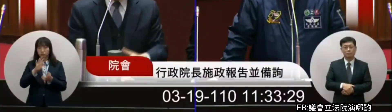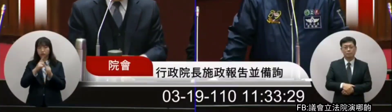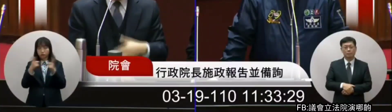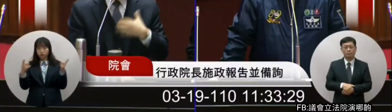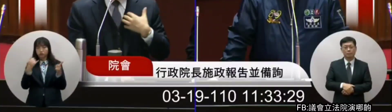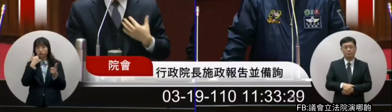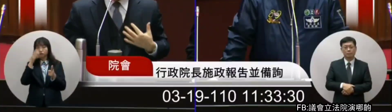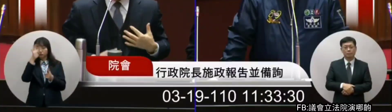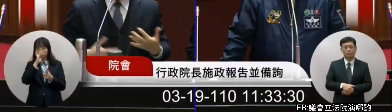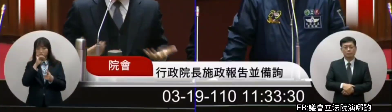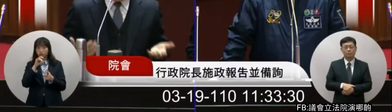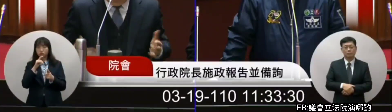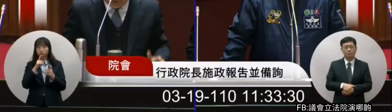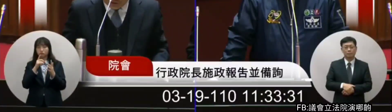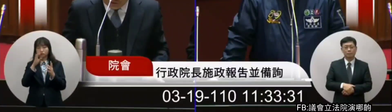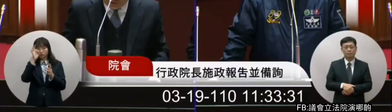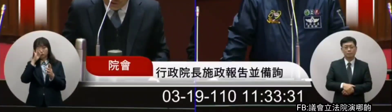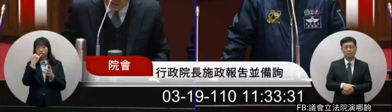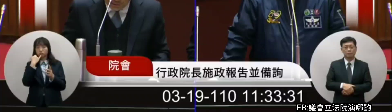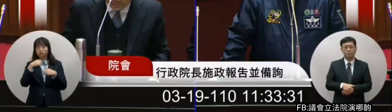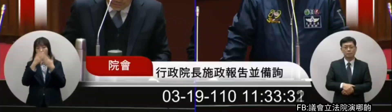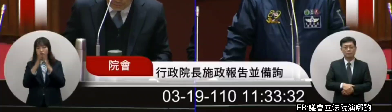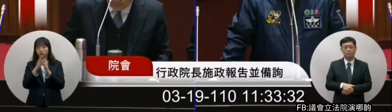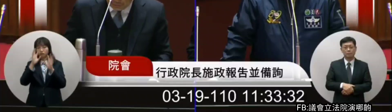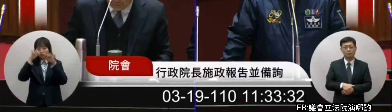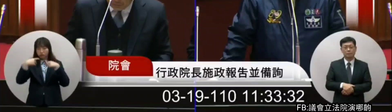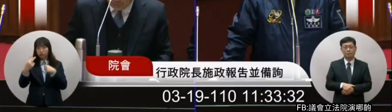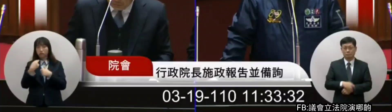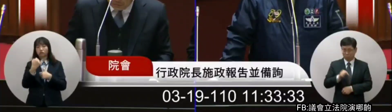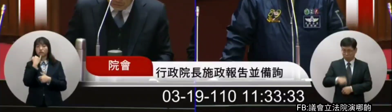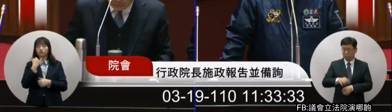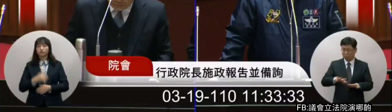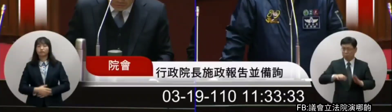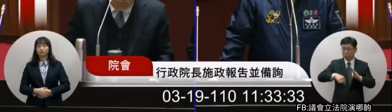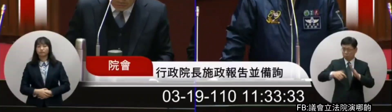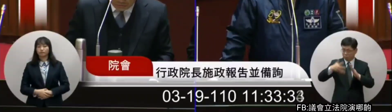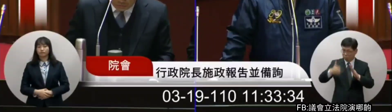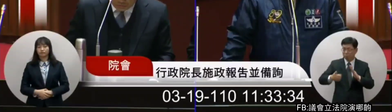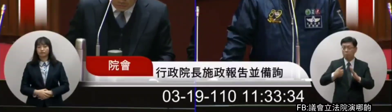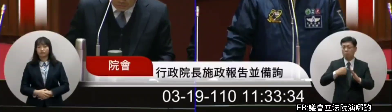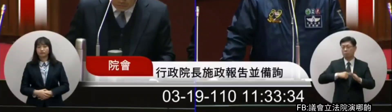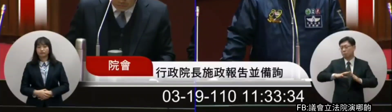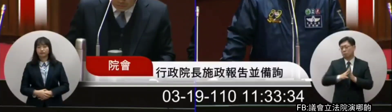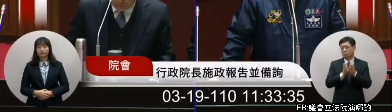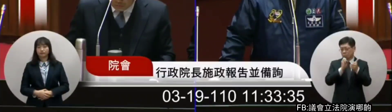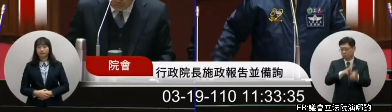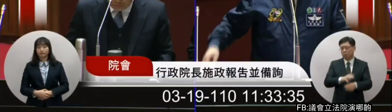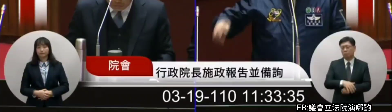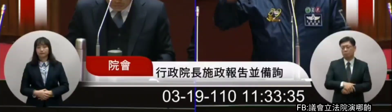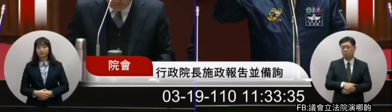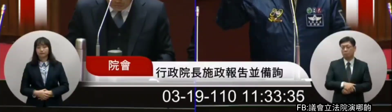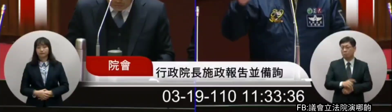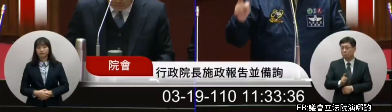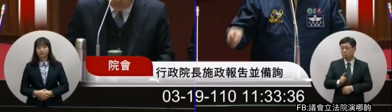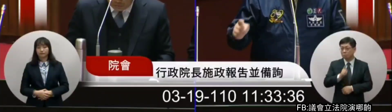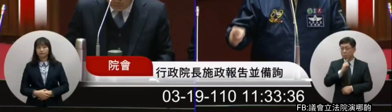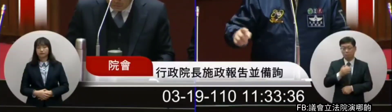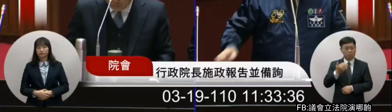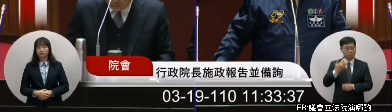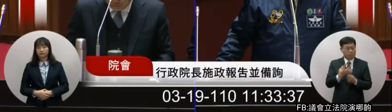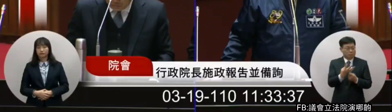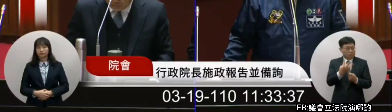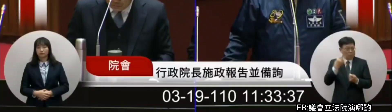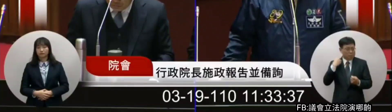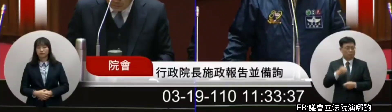请调查，我都经得起检验。 所以这边院长，本席直接告诉你结论，就是在多